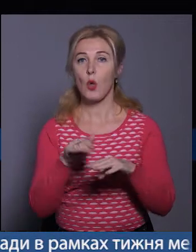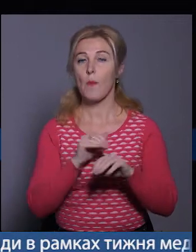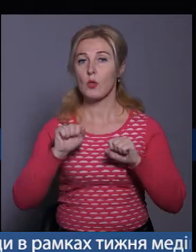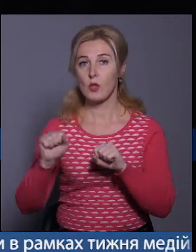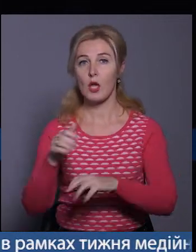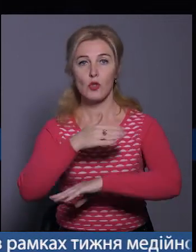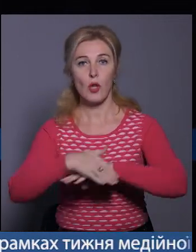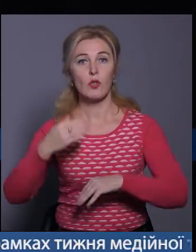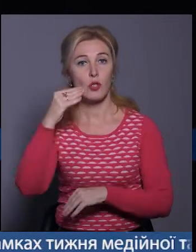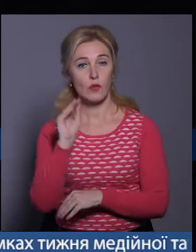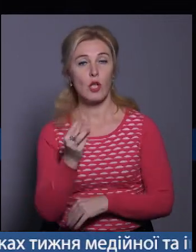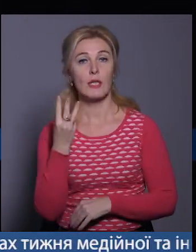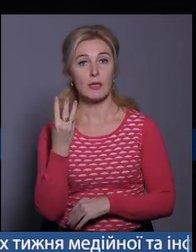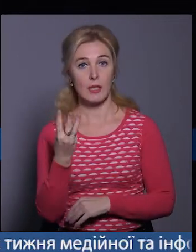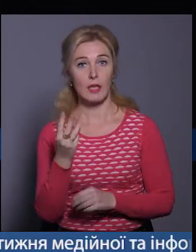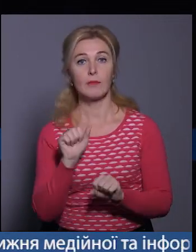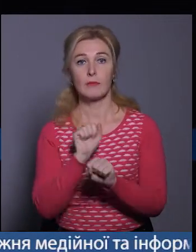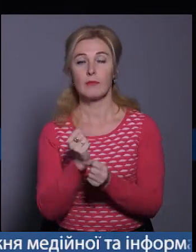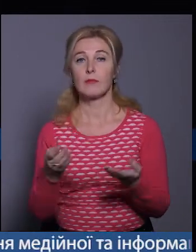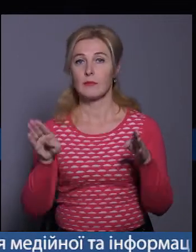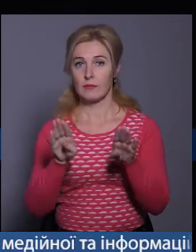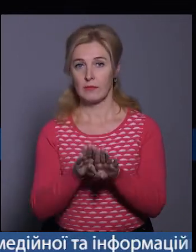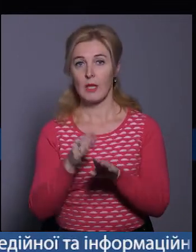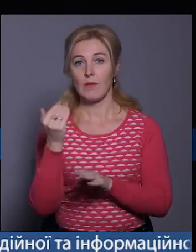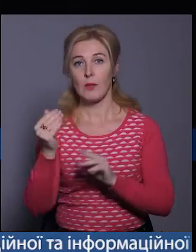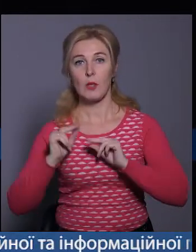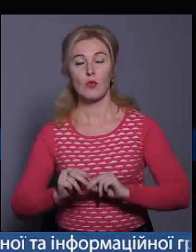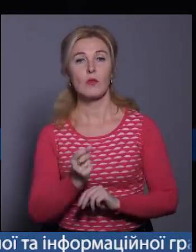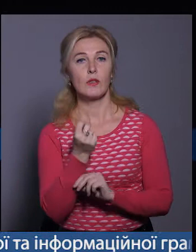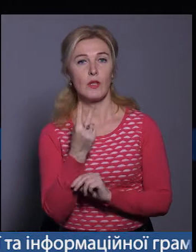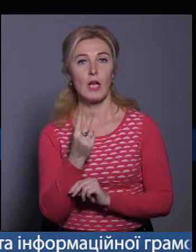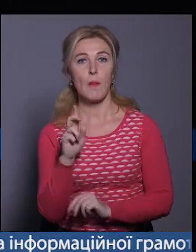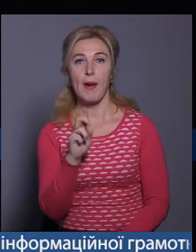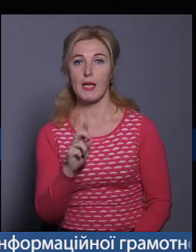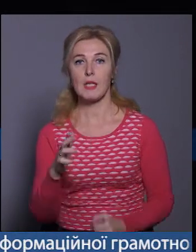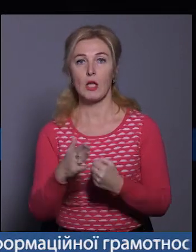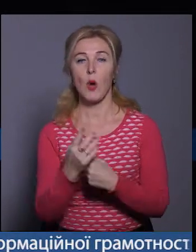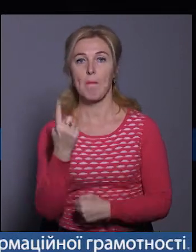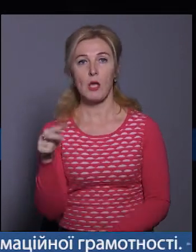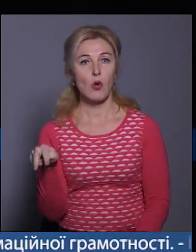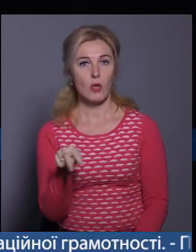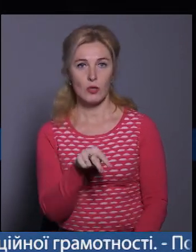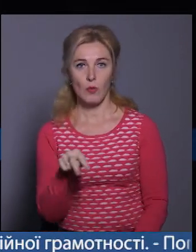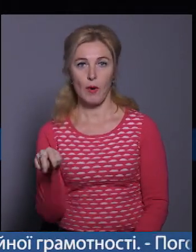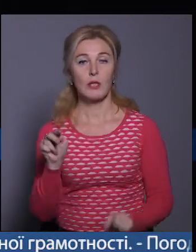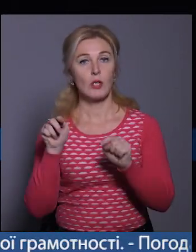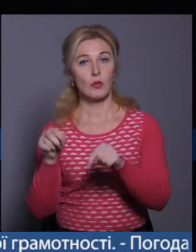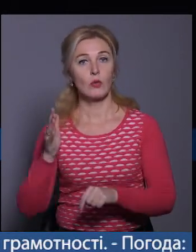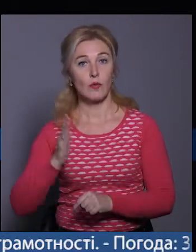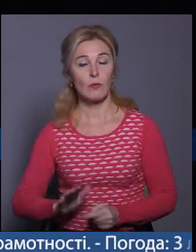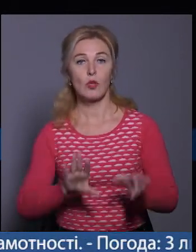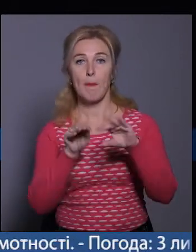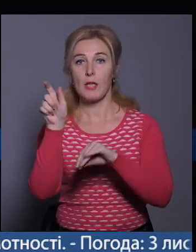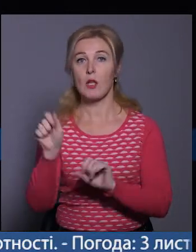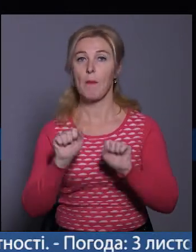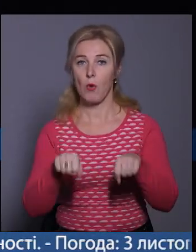що на вулиці Шевченка, 3, припинив роботу. Він працював з 12 березня до 1 листопада. Тут вимушені